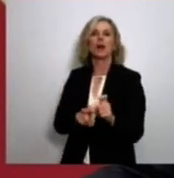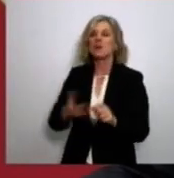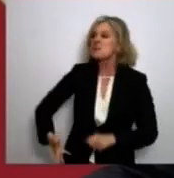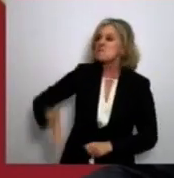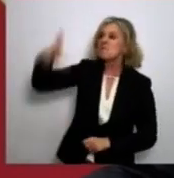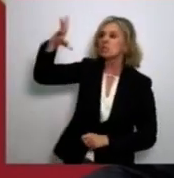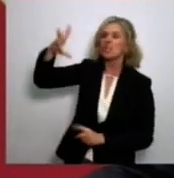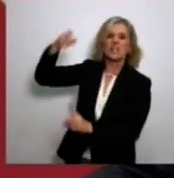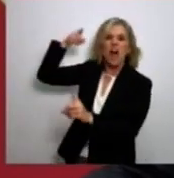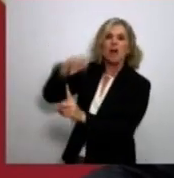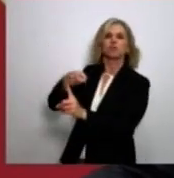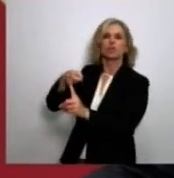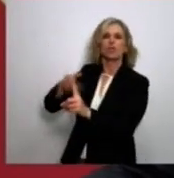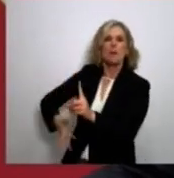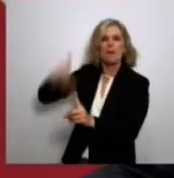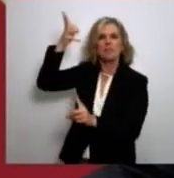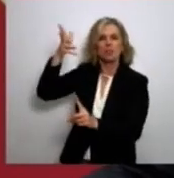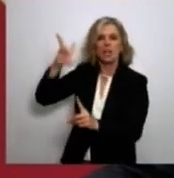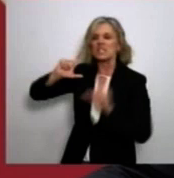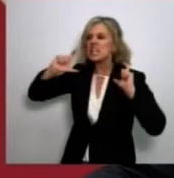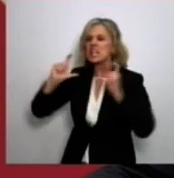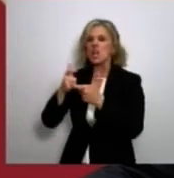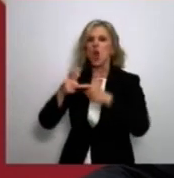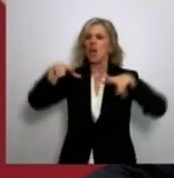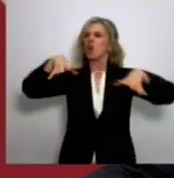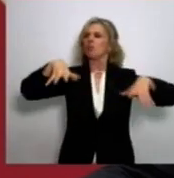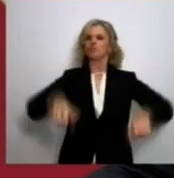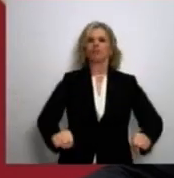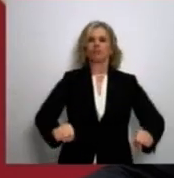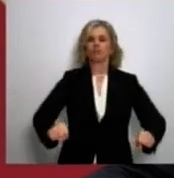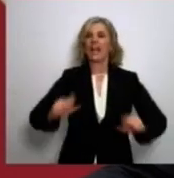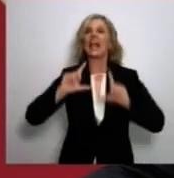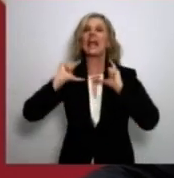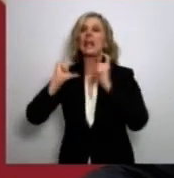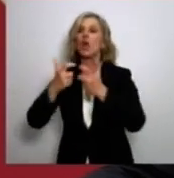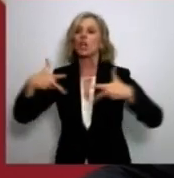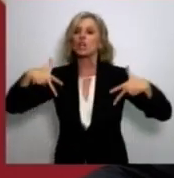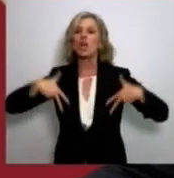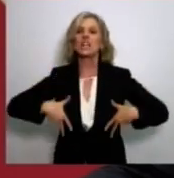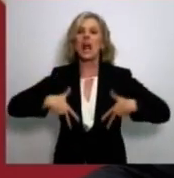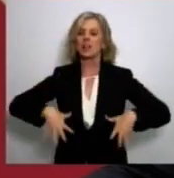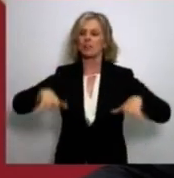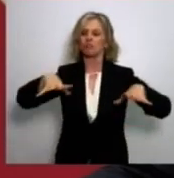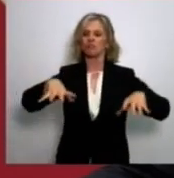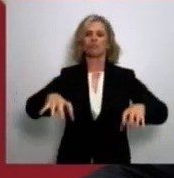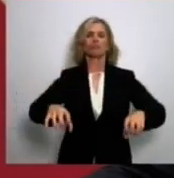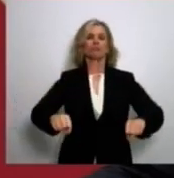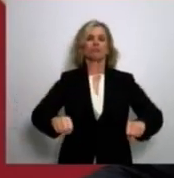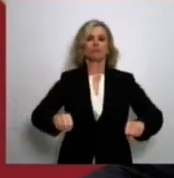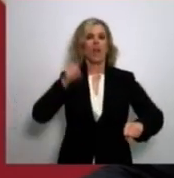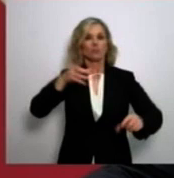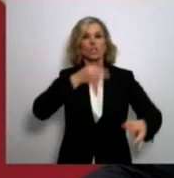Μητσοτάκης, που είναι το απάβγασμα της οικογενειοκρατίας, ο οποίος έβγαινε και έλεγε στο σπήλι